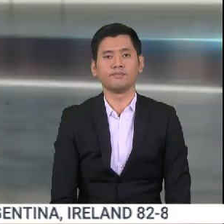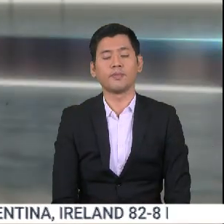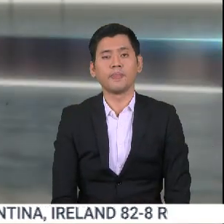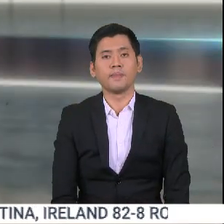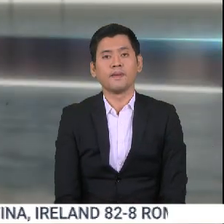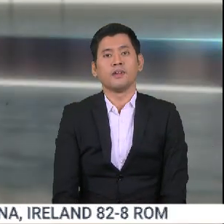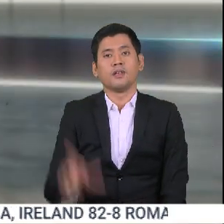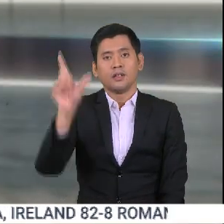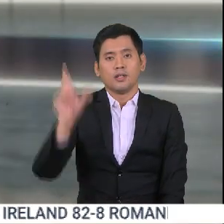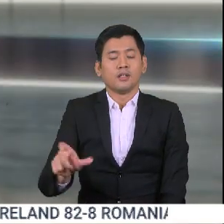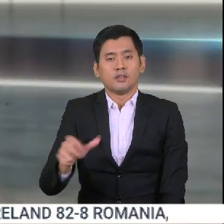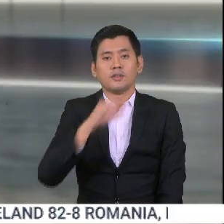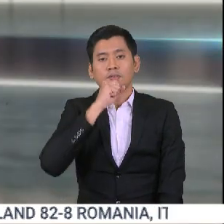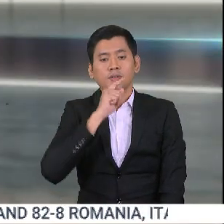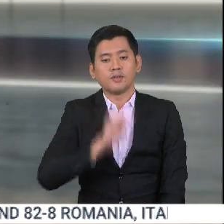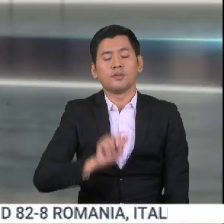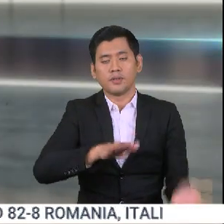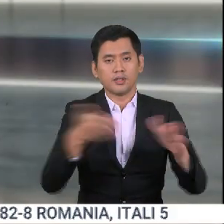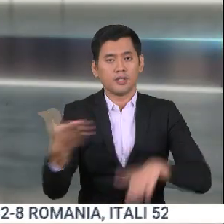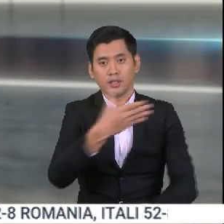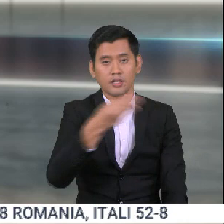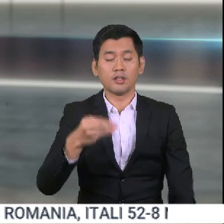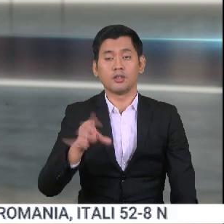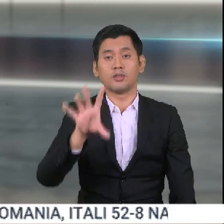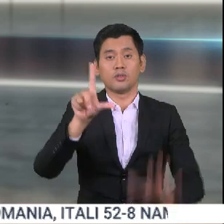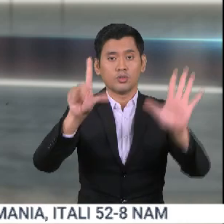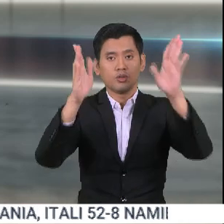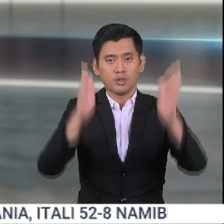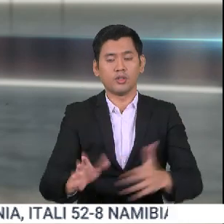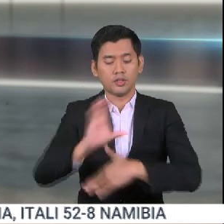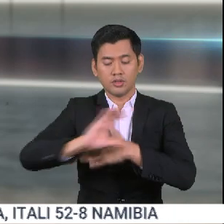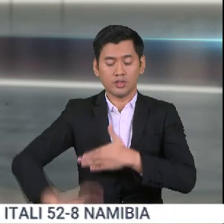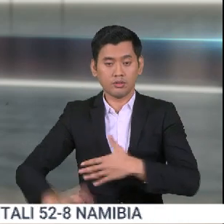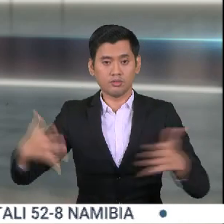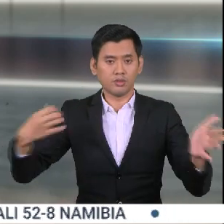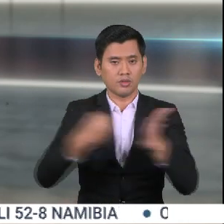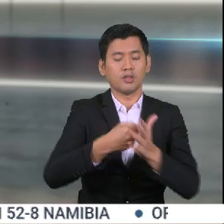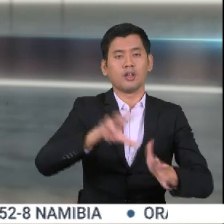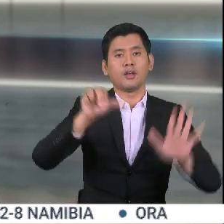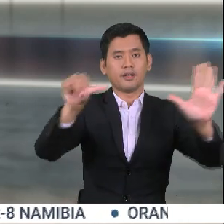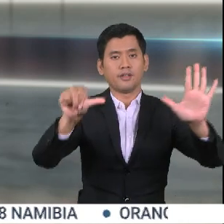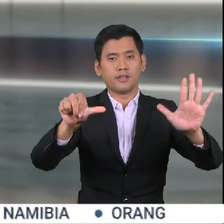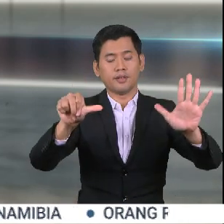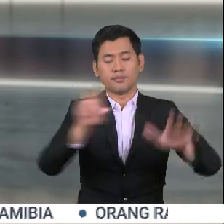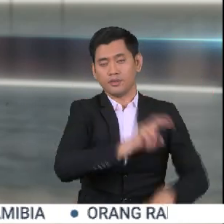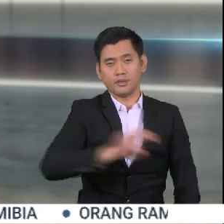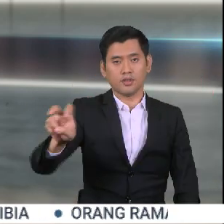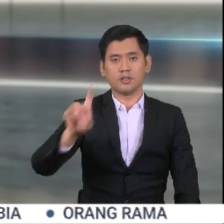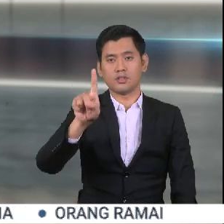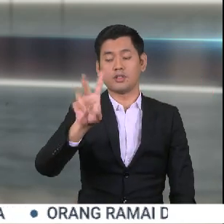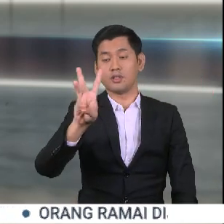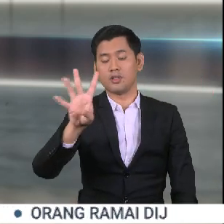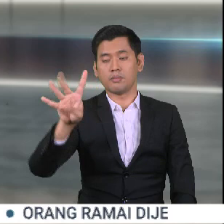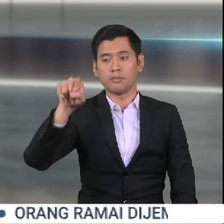seorang wanita warga emas maut manakala 7 lagi sudah dalam kemalangan membabitkan 6 kendaraan di klumida